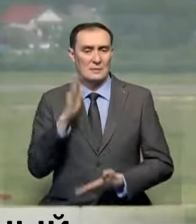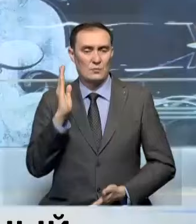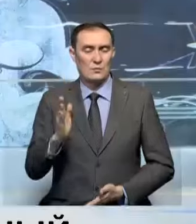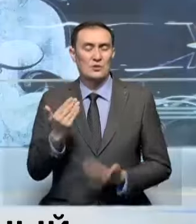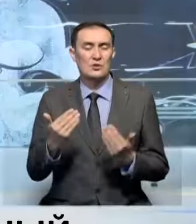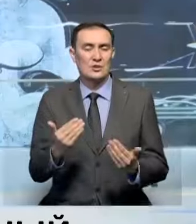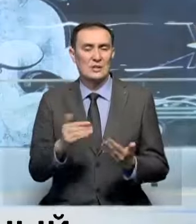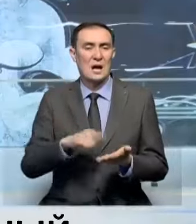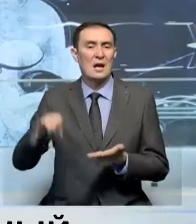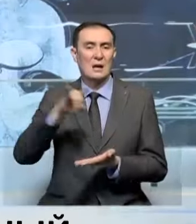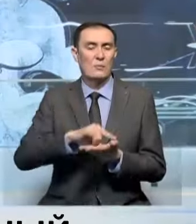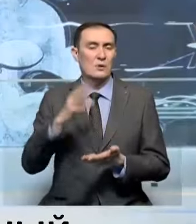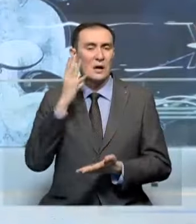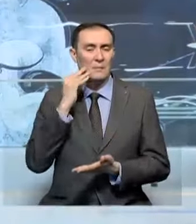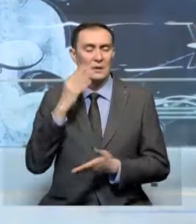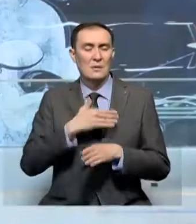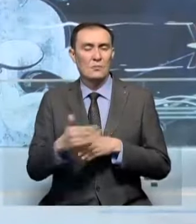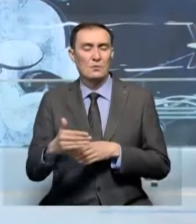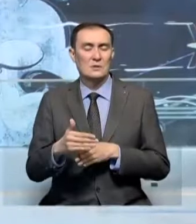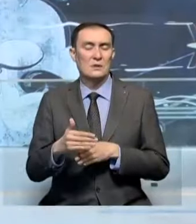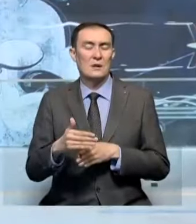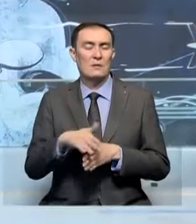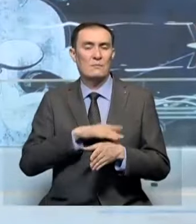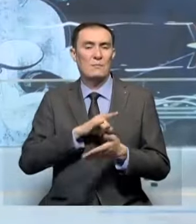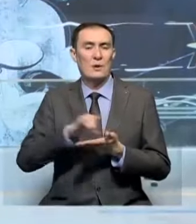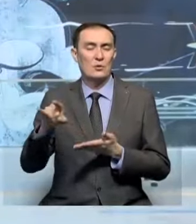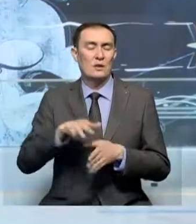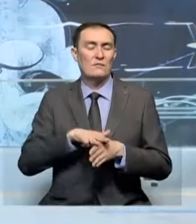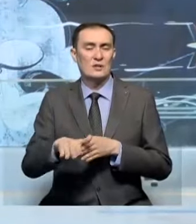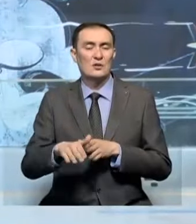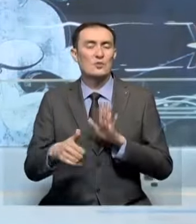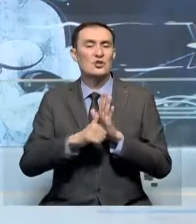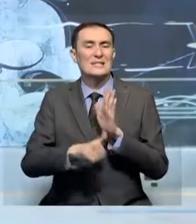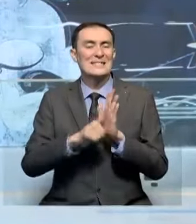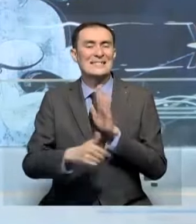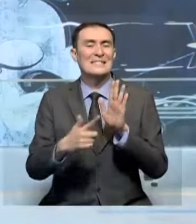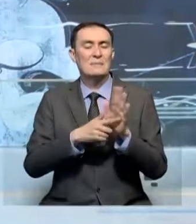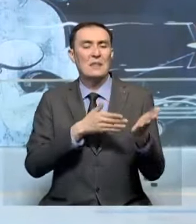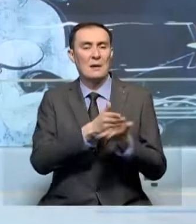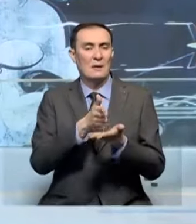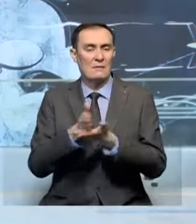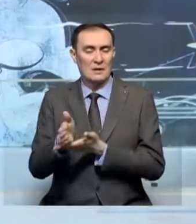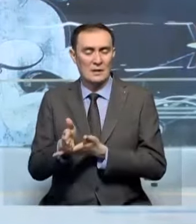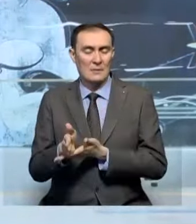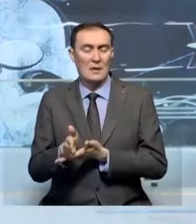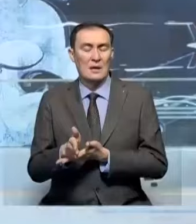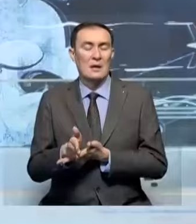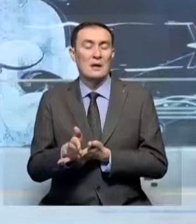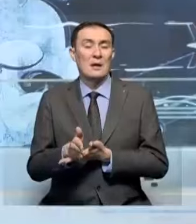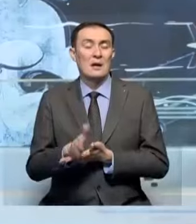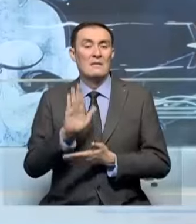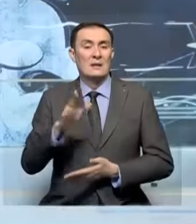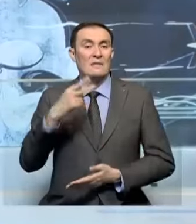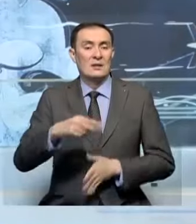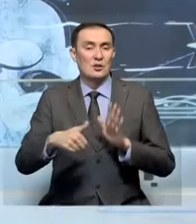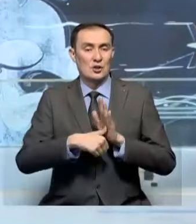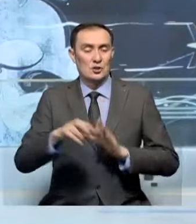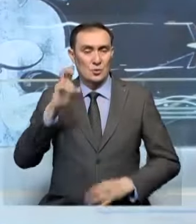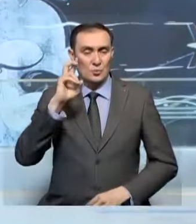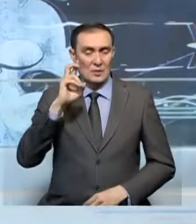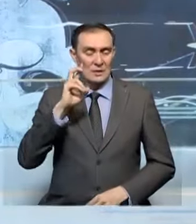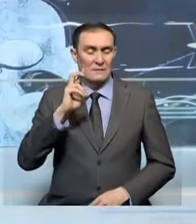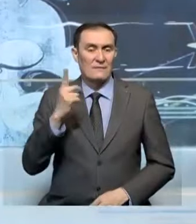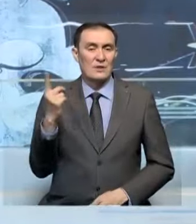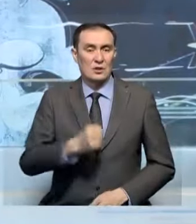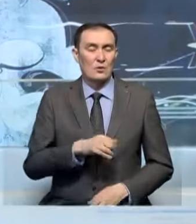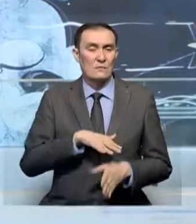аэропорта Алмааты полёт осуществляется по 6 се направлениям маршрутам в 26 стран в